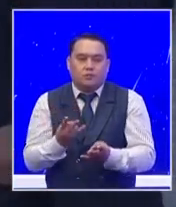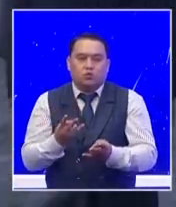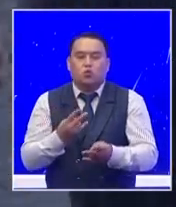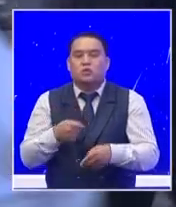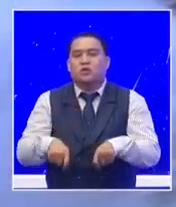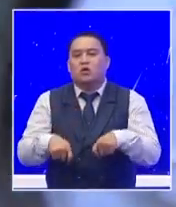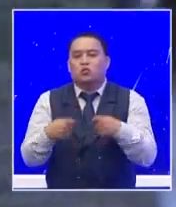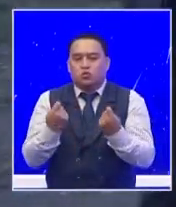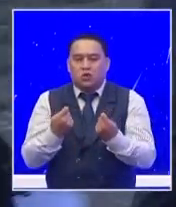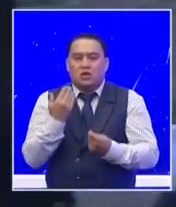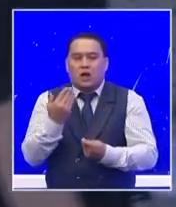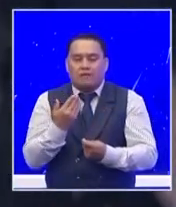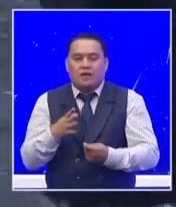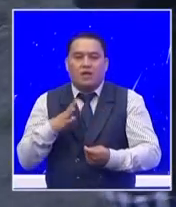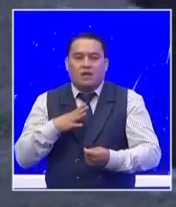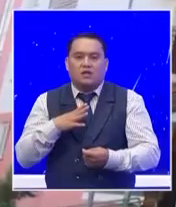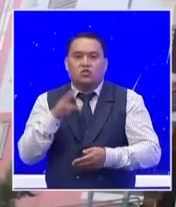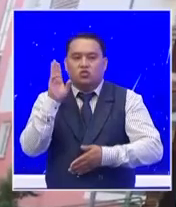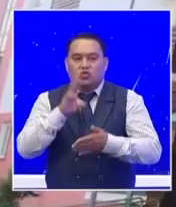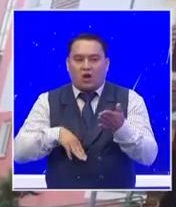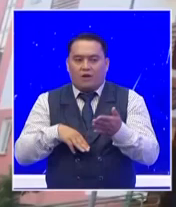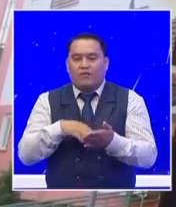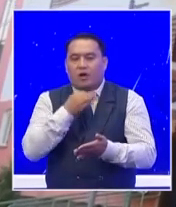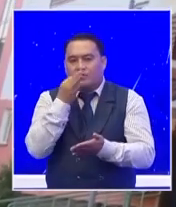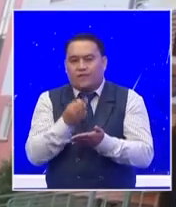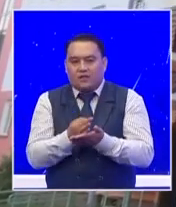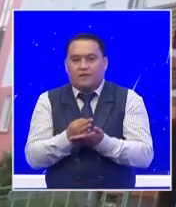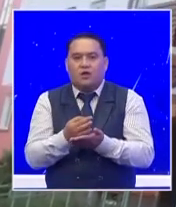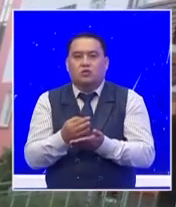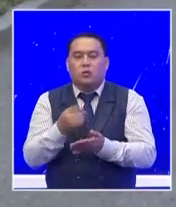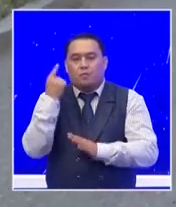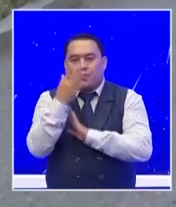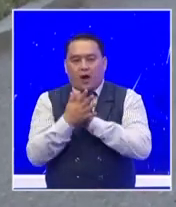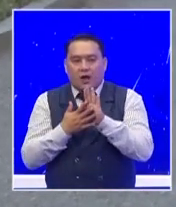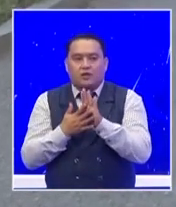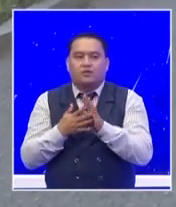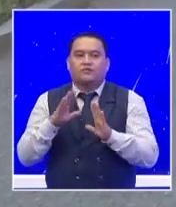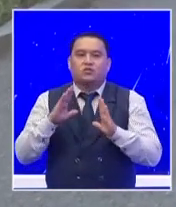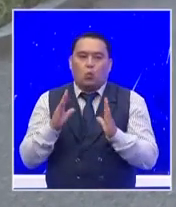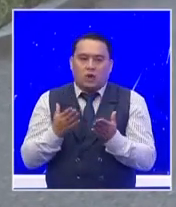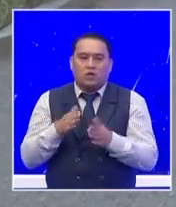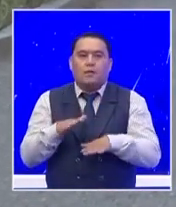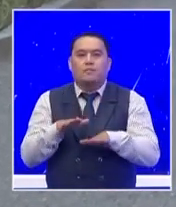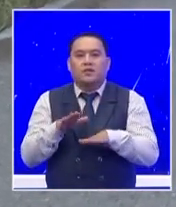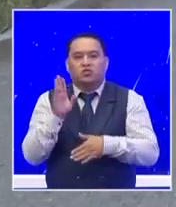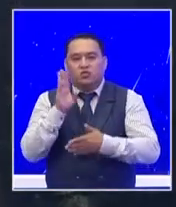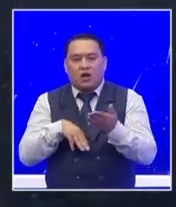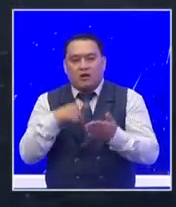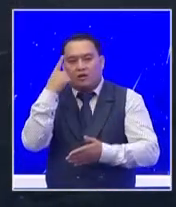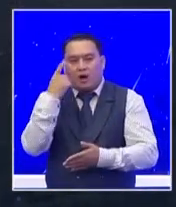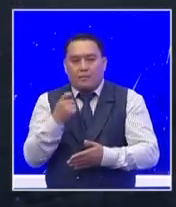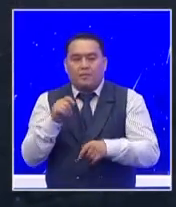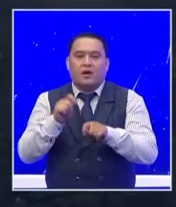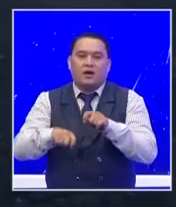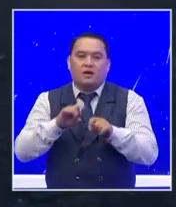За нарушение карантинного режима предусмотрена административная ответственность. Однако власти с пониманием относятся к ситуации. Вместо штрафов в рамках рейда